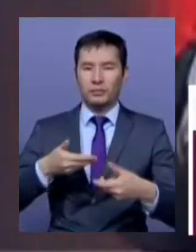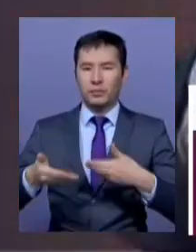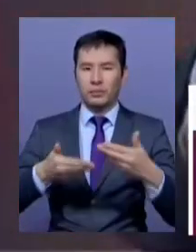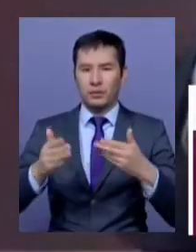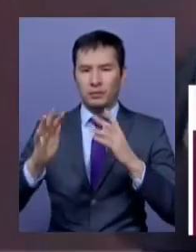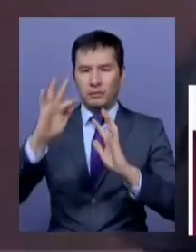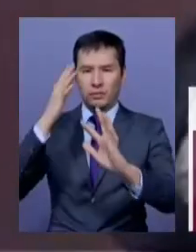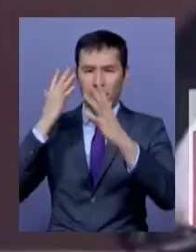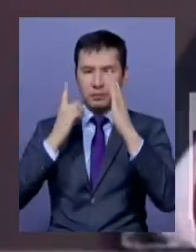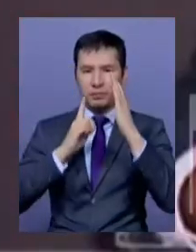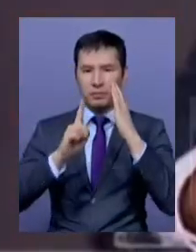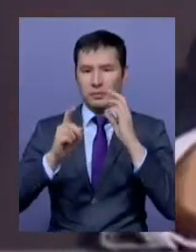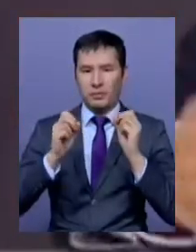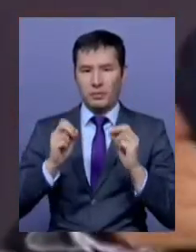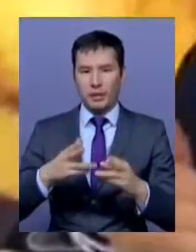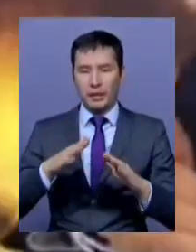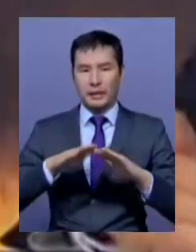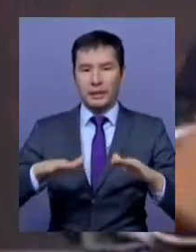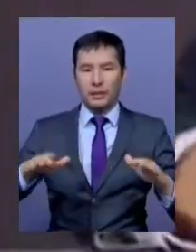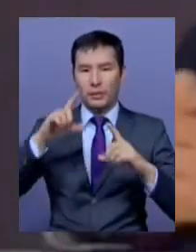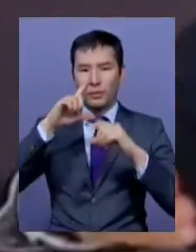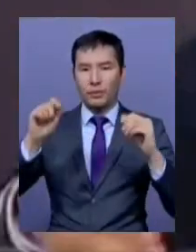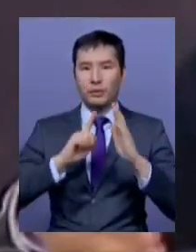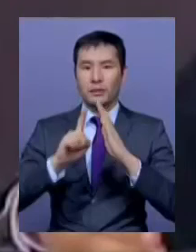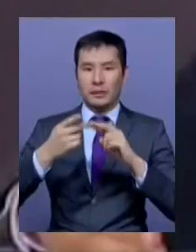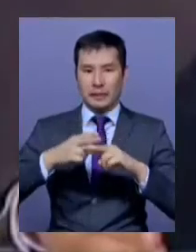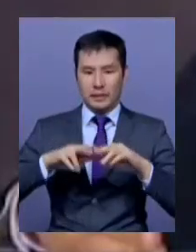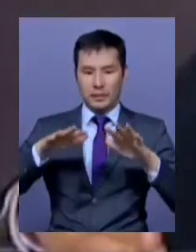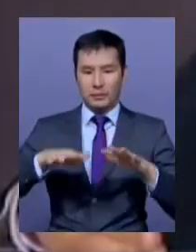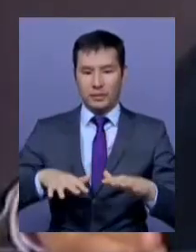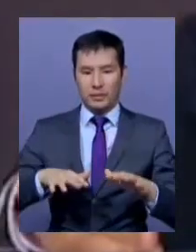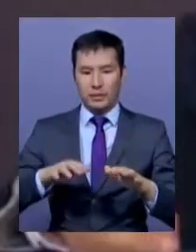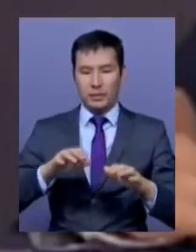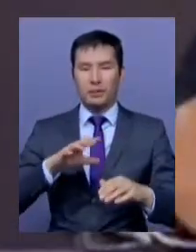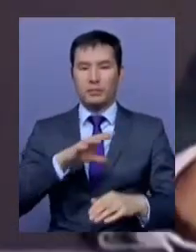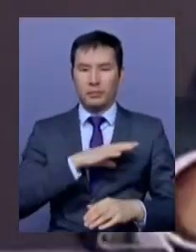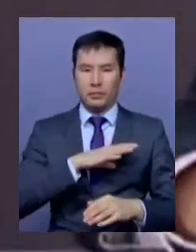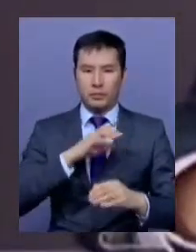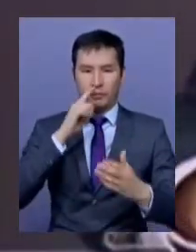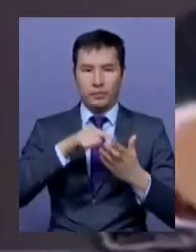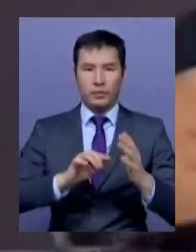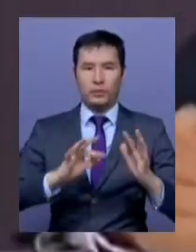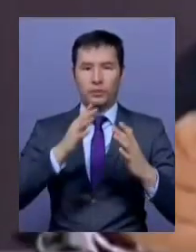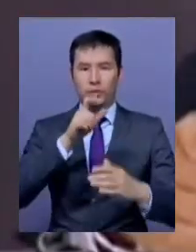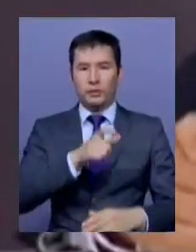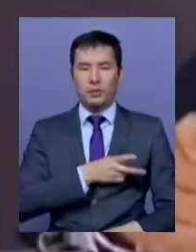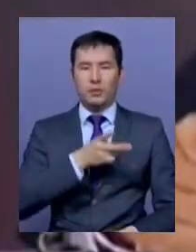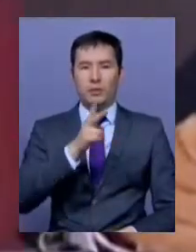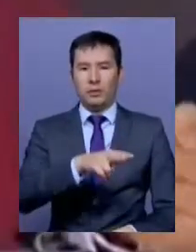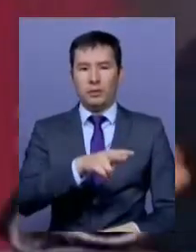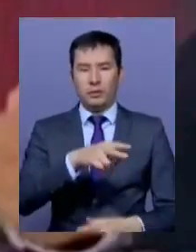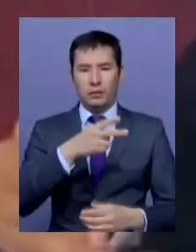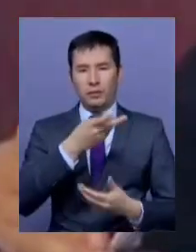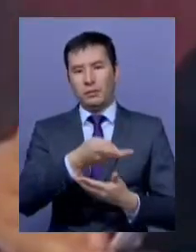жасайтын бизнес салаларын бір бағытқа негіздеуіміз керек. Жаңа салық кодексін енгізген жөн. Оны оңтайлы ету үшін толық қайта қараған дұрыс. Мемлекет